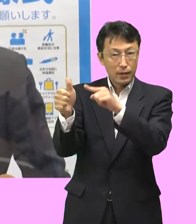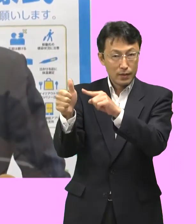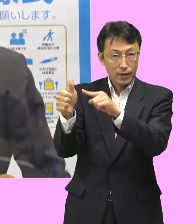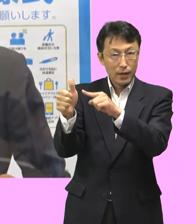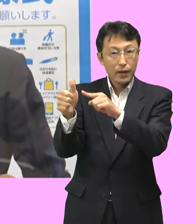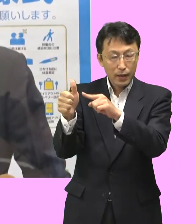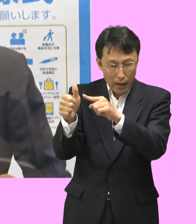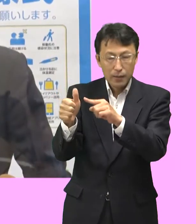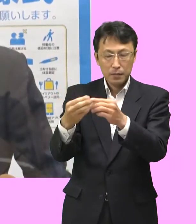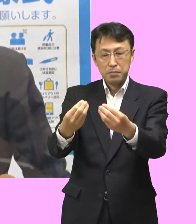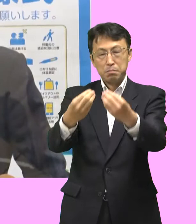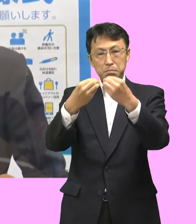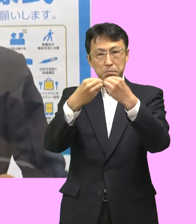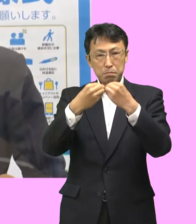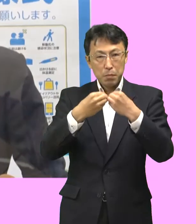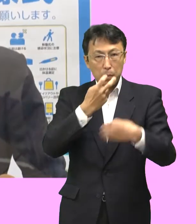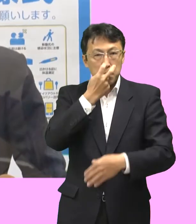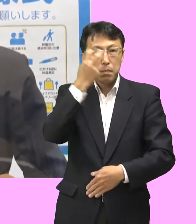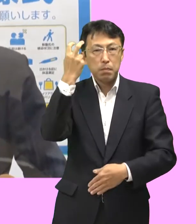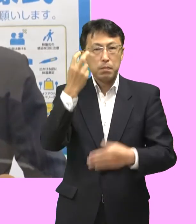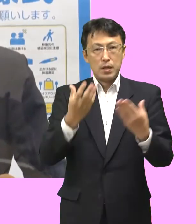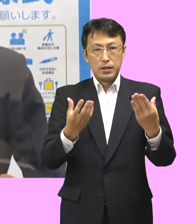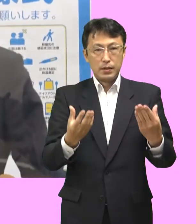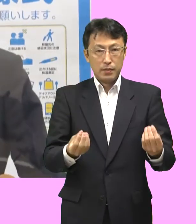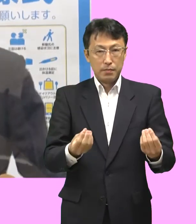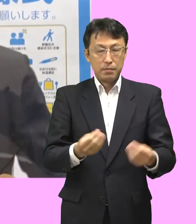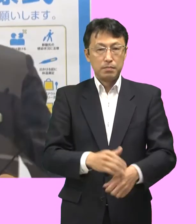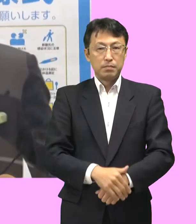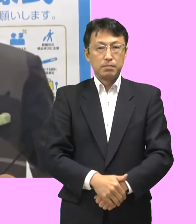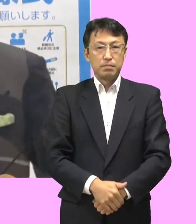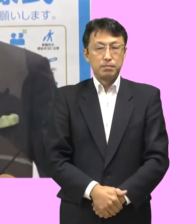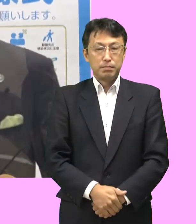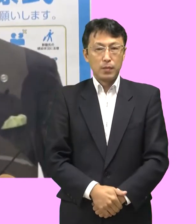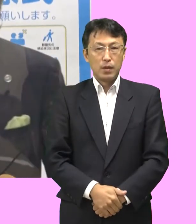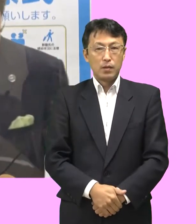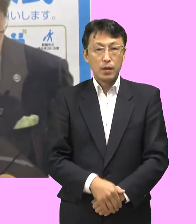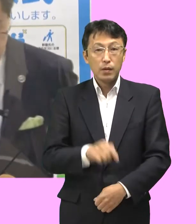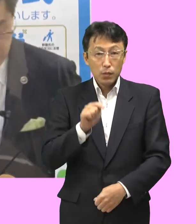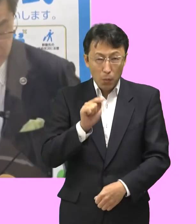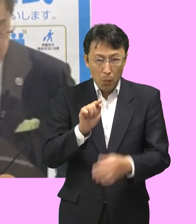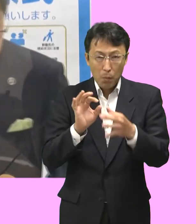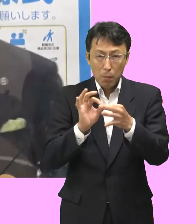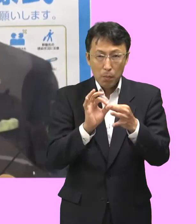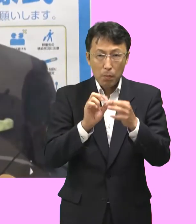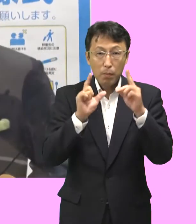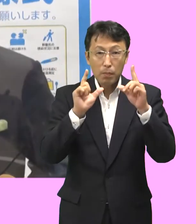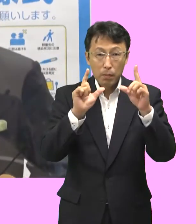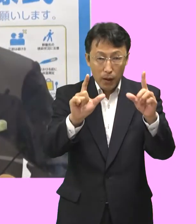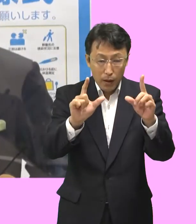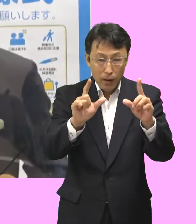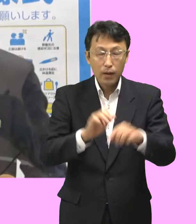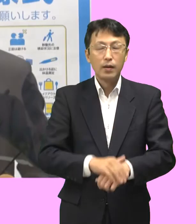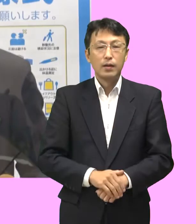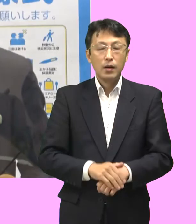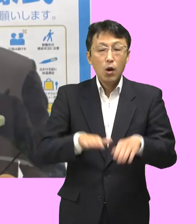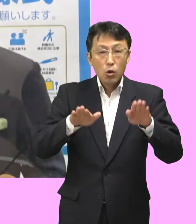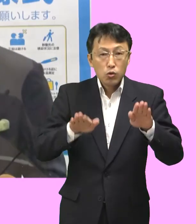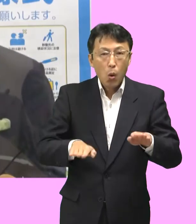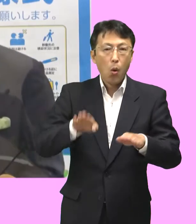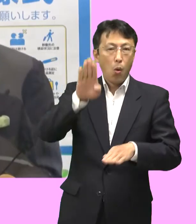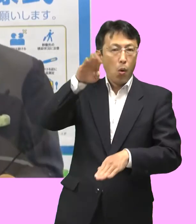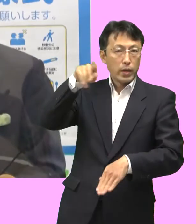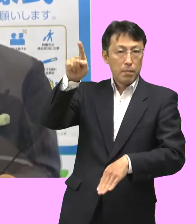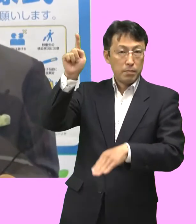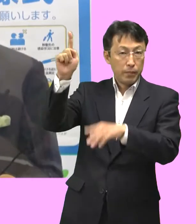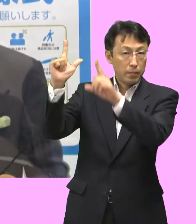感染が確認されたことを、発表されました。で、その関連でですね、今日また県の方でもあと発表い